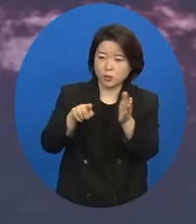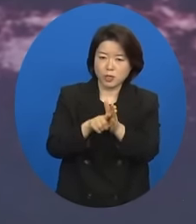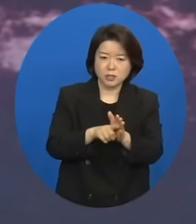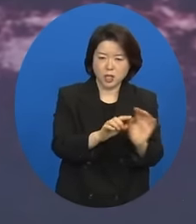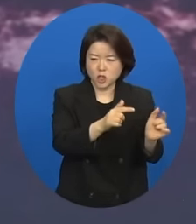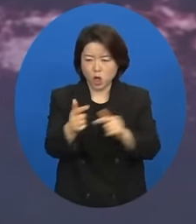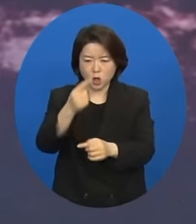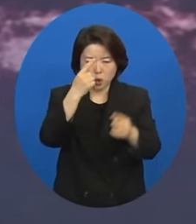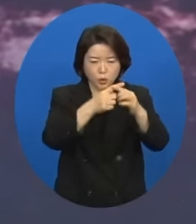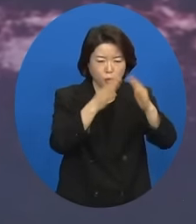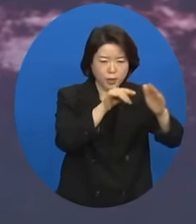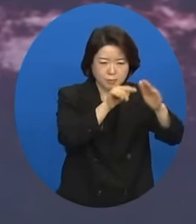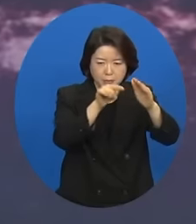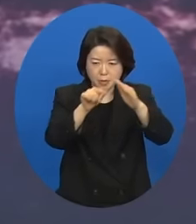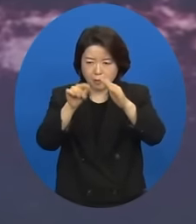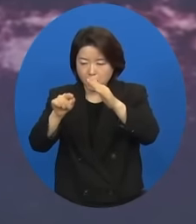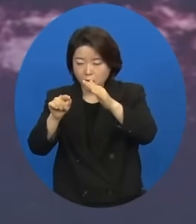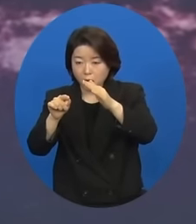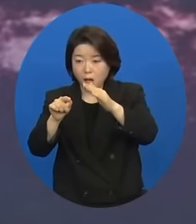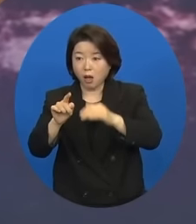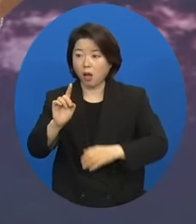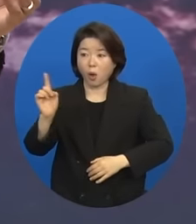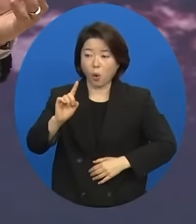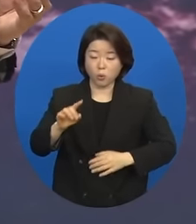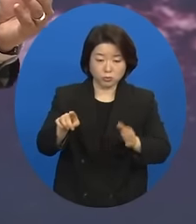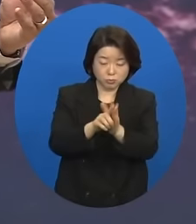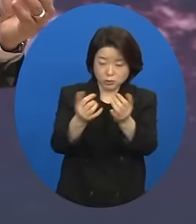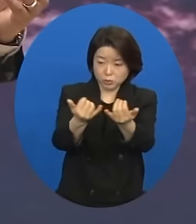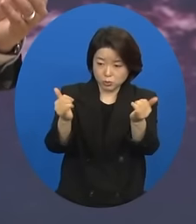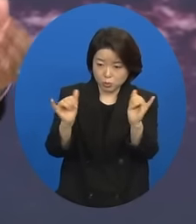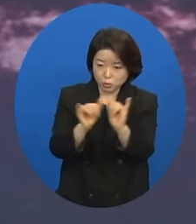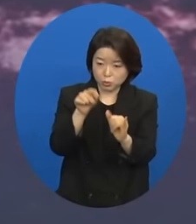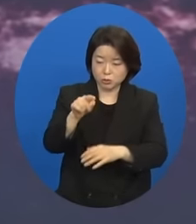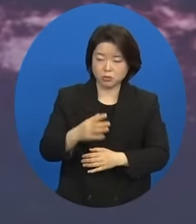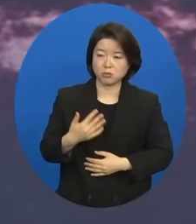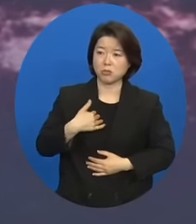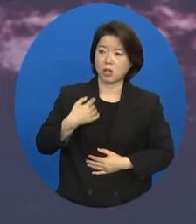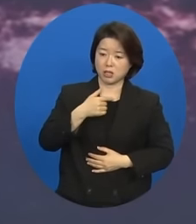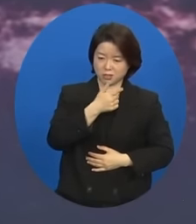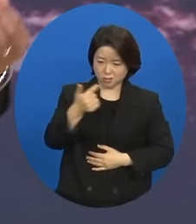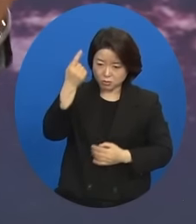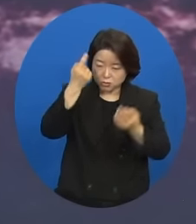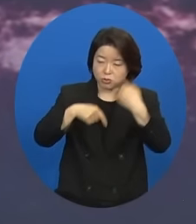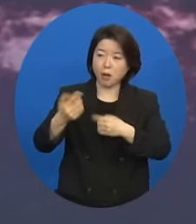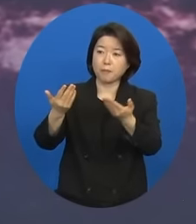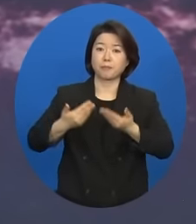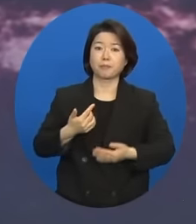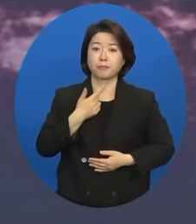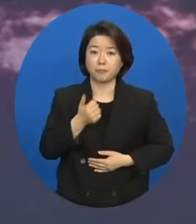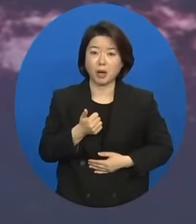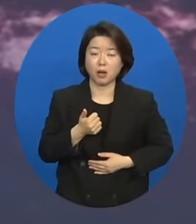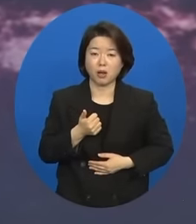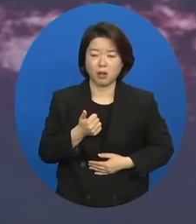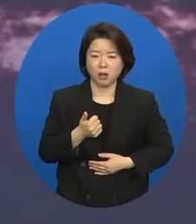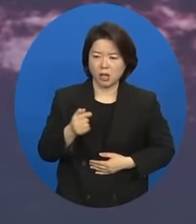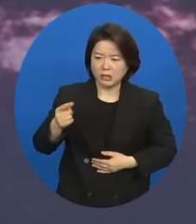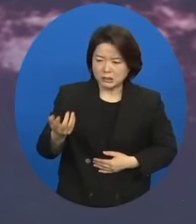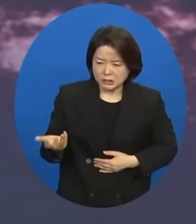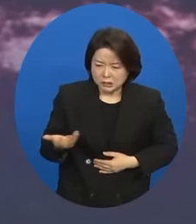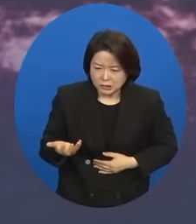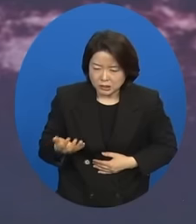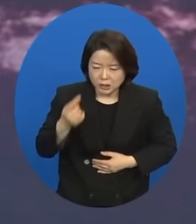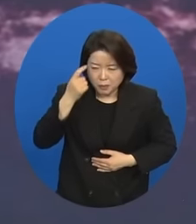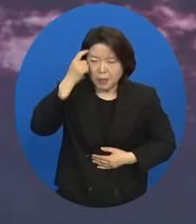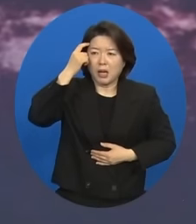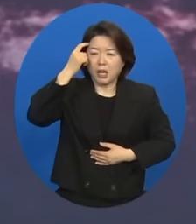교회를 찾아갔는데 오히려 한 신앙 공동체에서 큰 상처를 받았습니다 그리고 그 아픔이 자꾸 생각이 나서